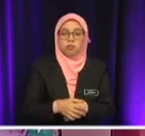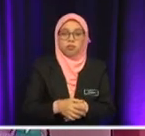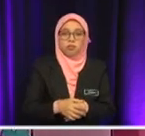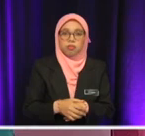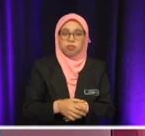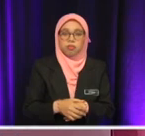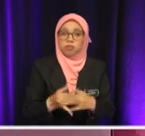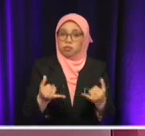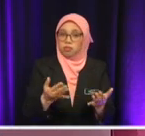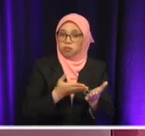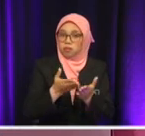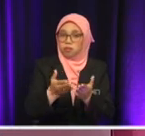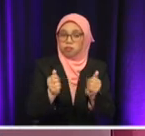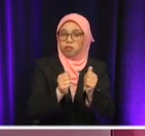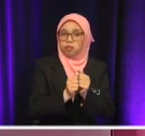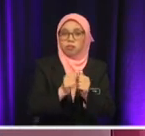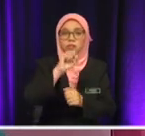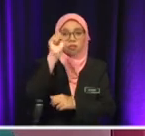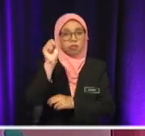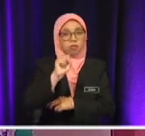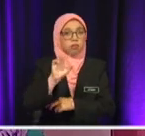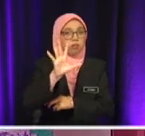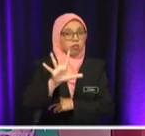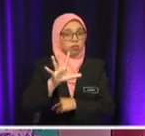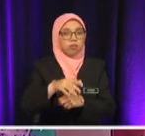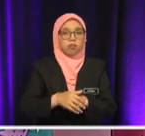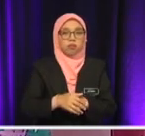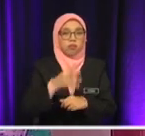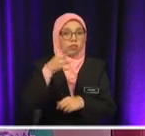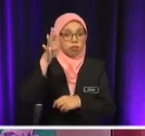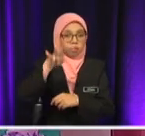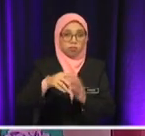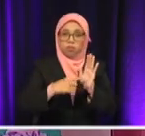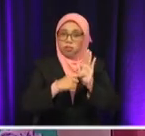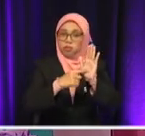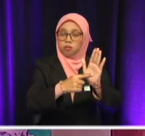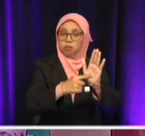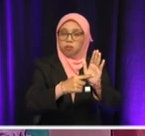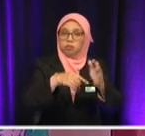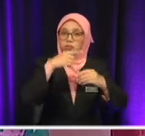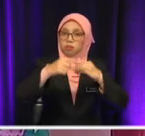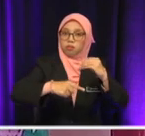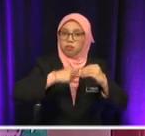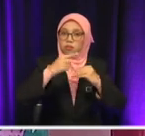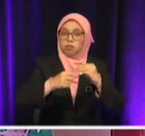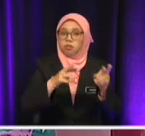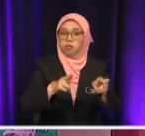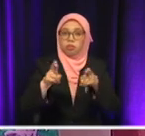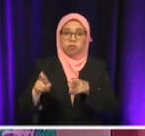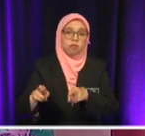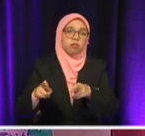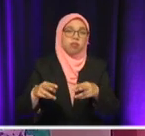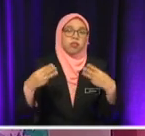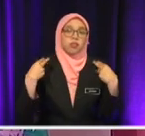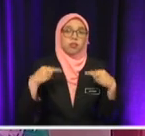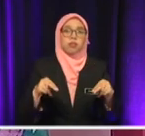lagi dengan soalan yang kelima. Okey, jadual menunjukkan penyertaan tentang rancangan perniagaan. Okey, ada kat situ